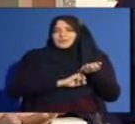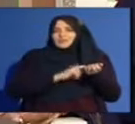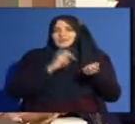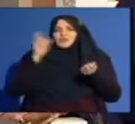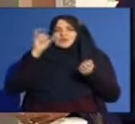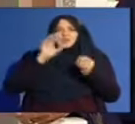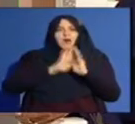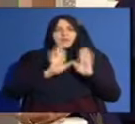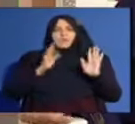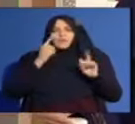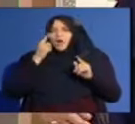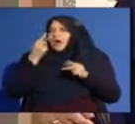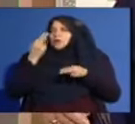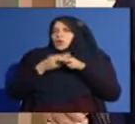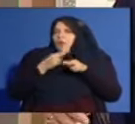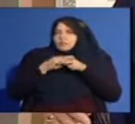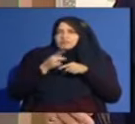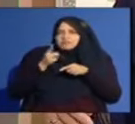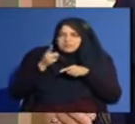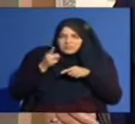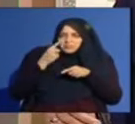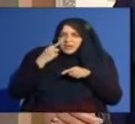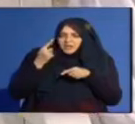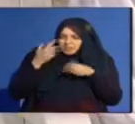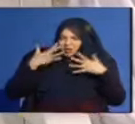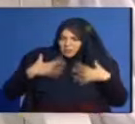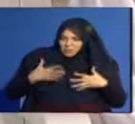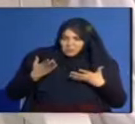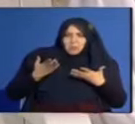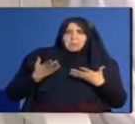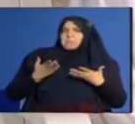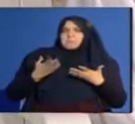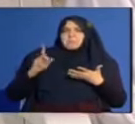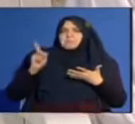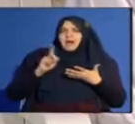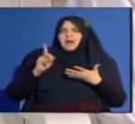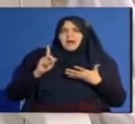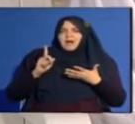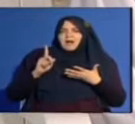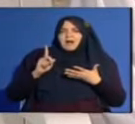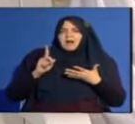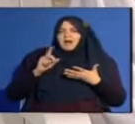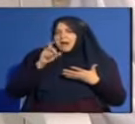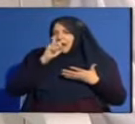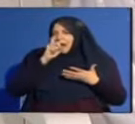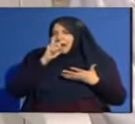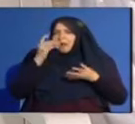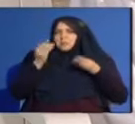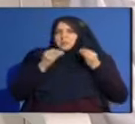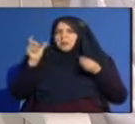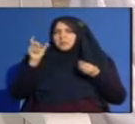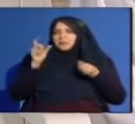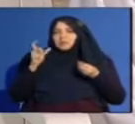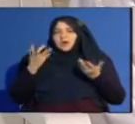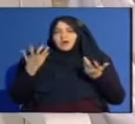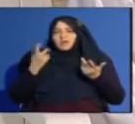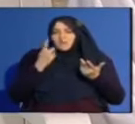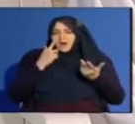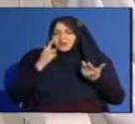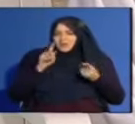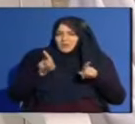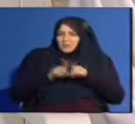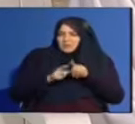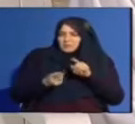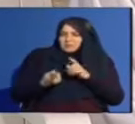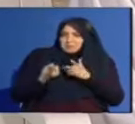ولكن لا تعكس في حياتهم، يعني سلوكاتهم تصرفاتهم لا تعكس يعني هذه المظاهر